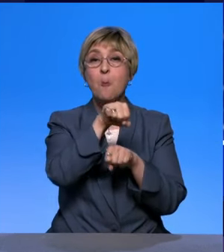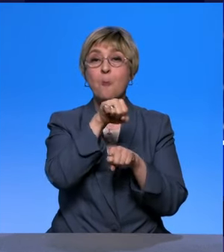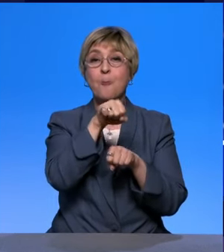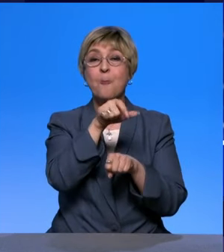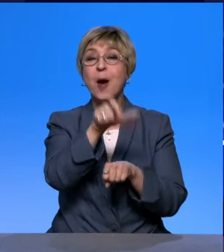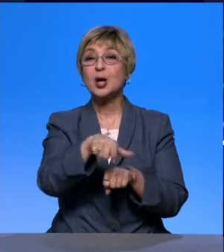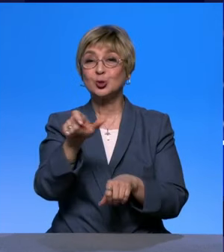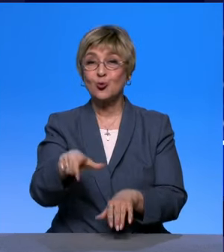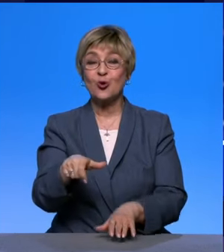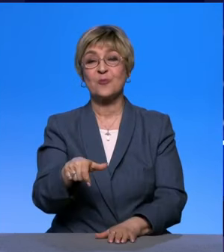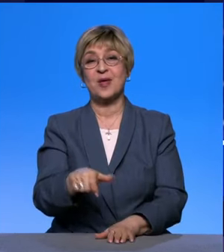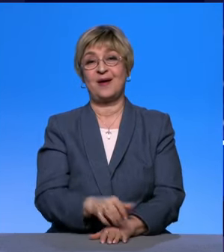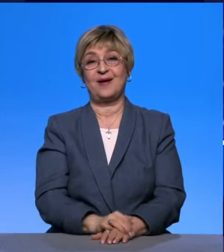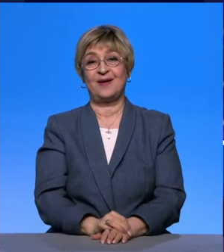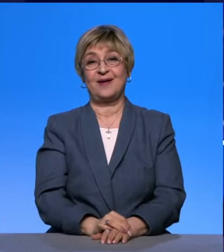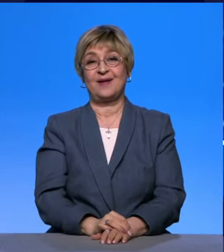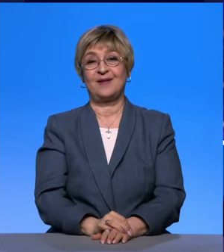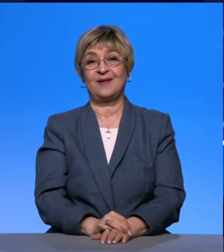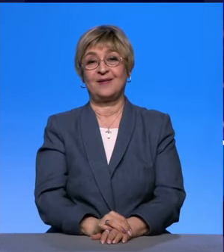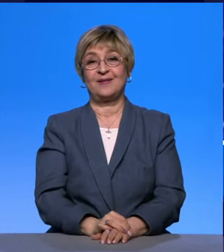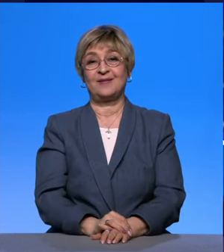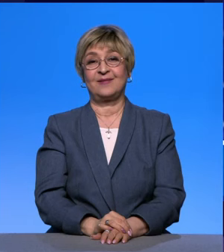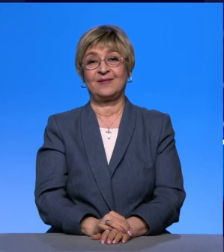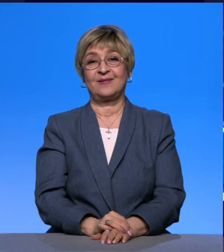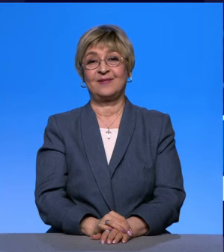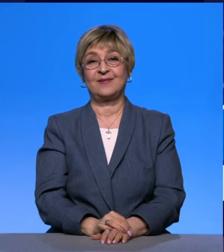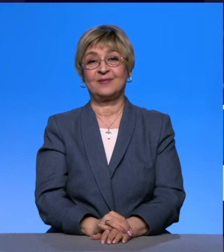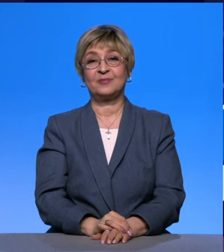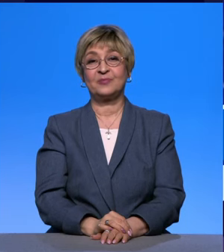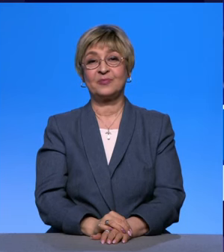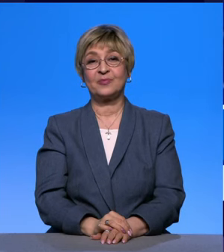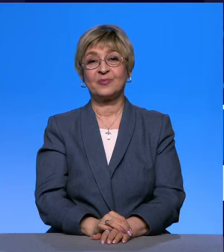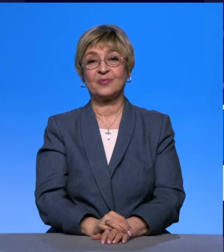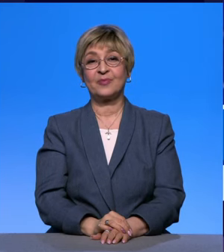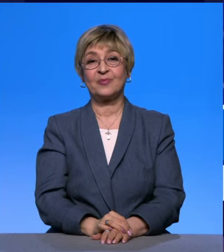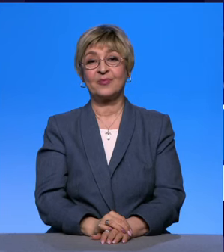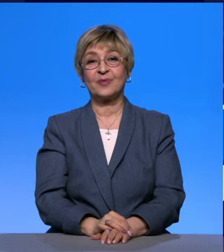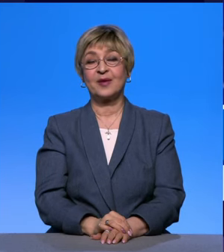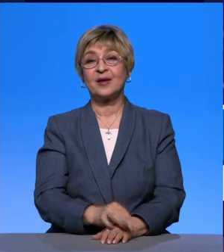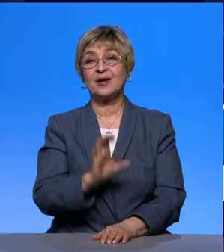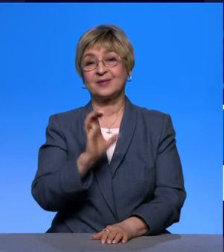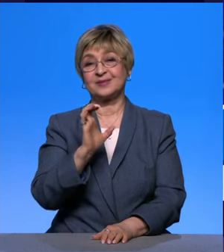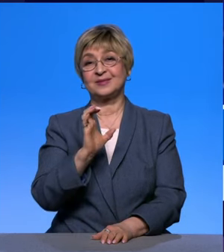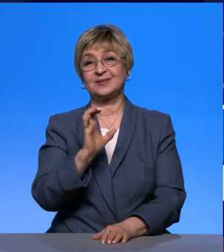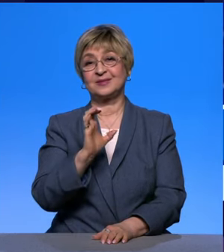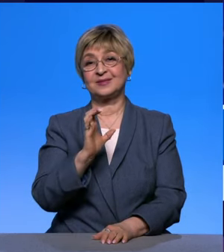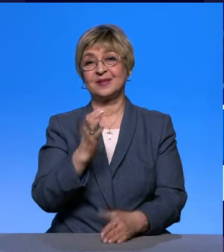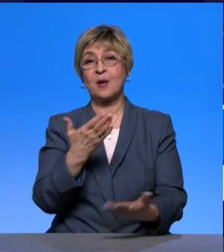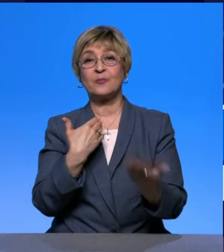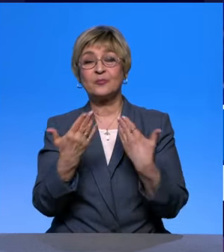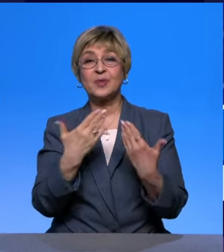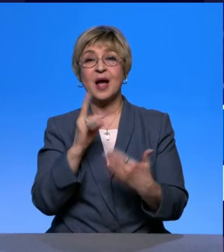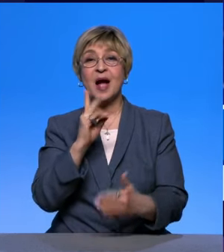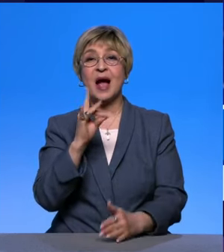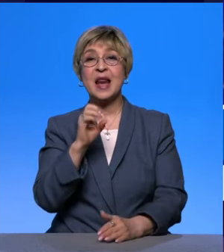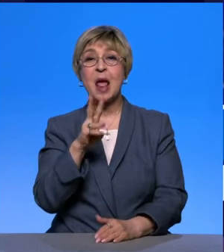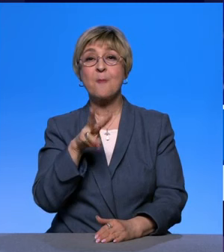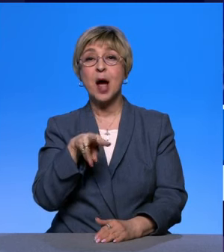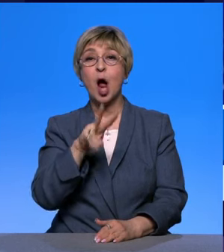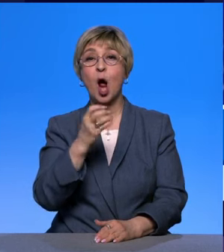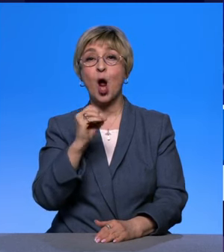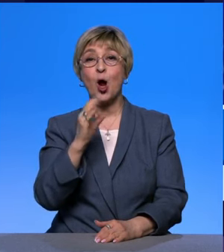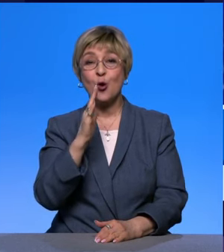ну, в частности, с Умаром Назаровичем Кремлевым несколько раз пересекался, и он меня